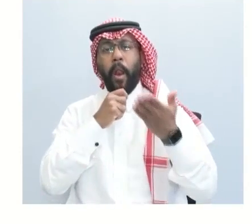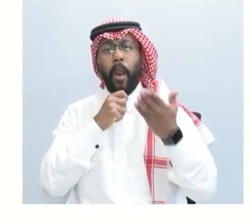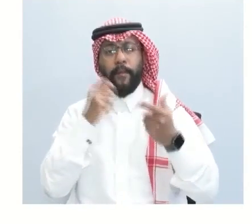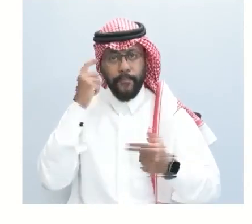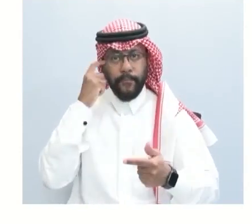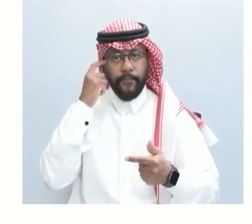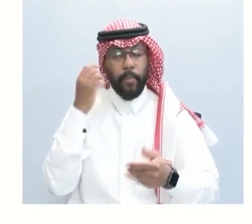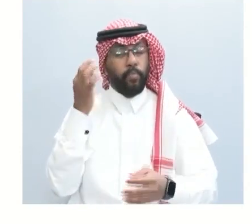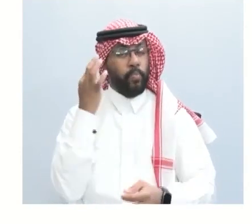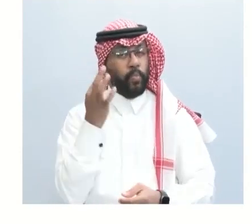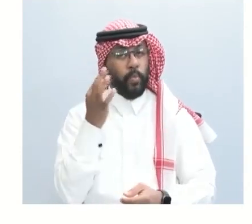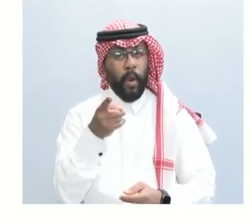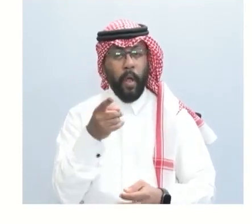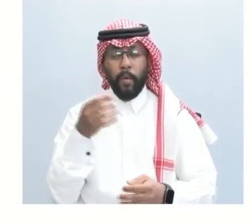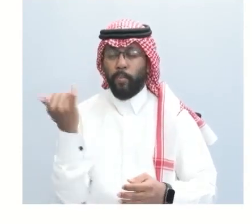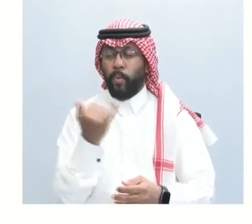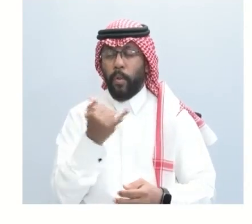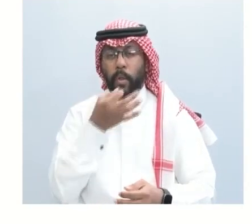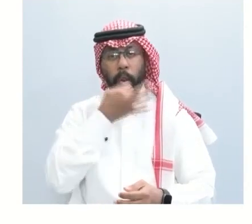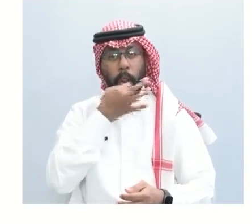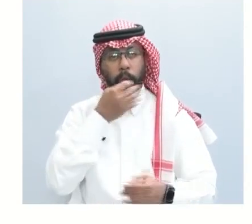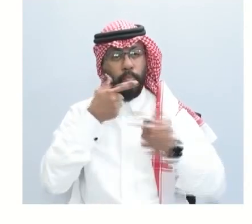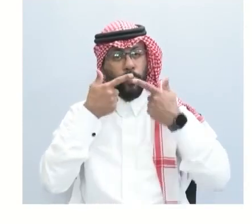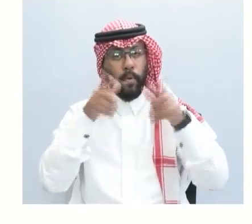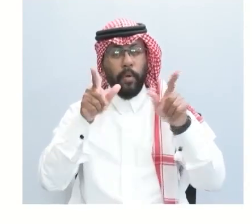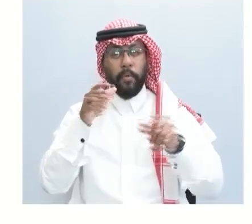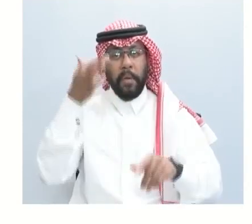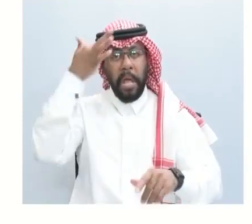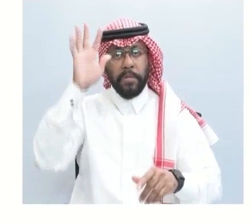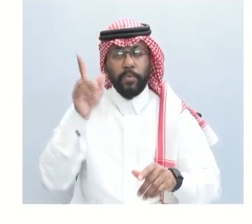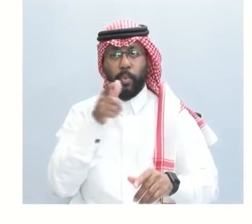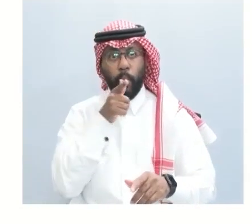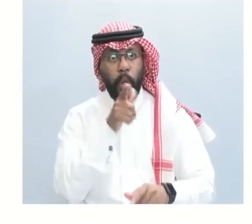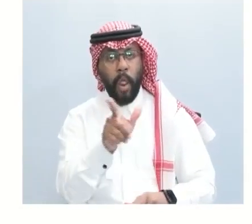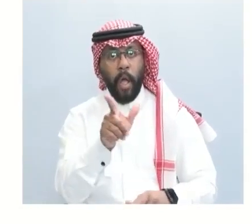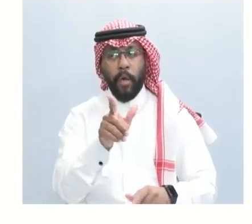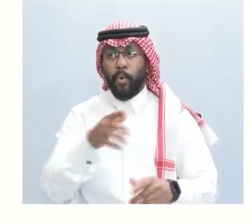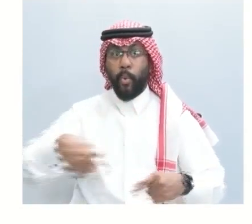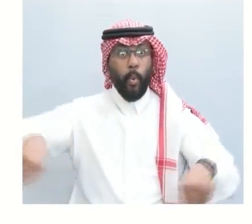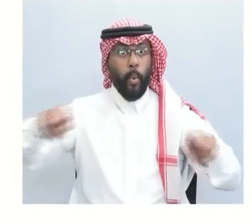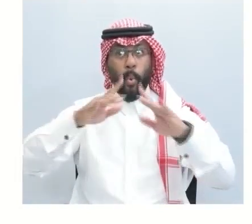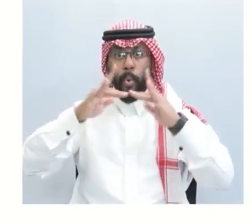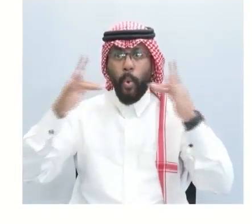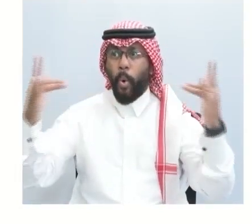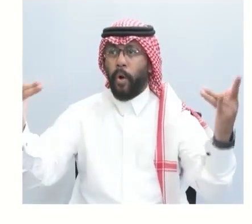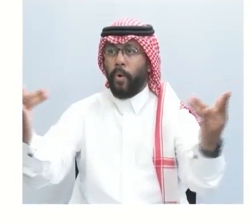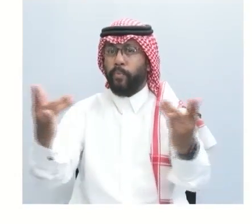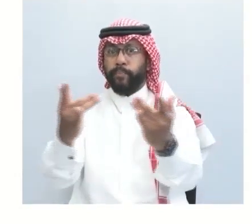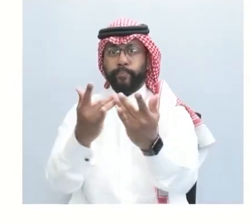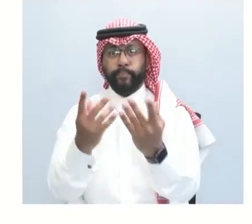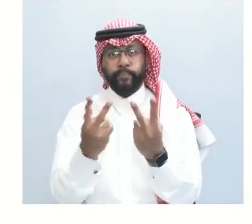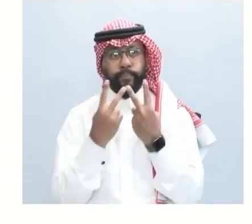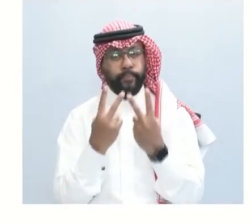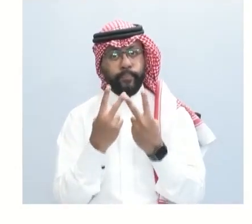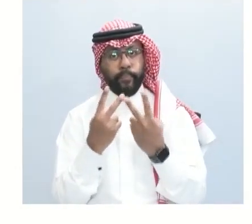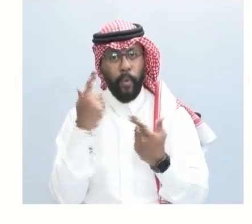الخطابه للدلاله على اي حديث مسترسل يلقيه المتحدث بحضور جمهور من المستمعين بحضور